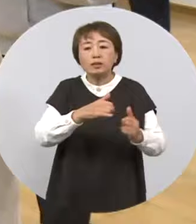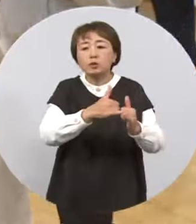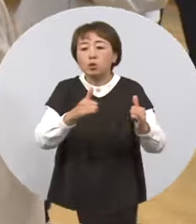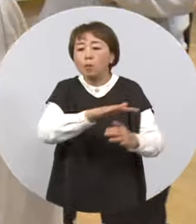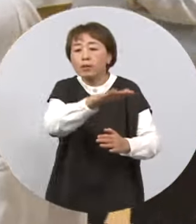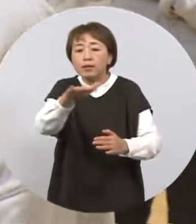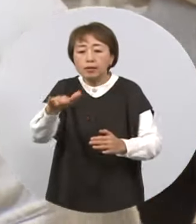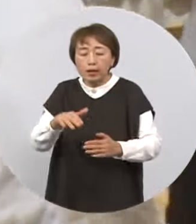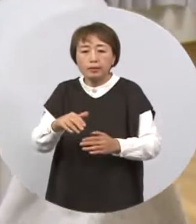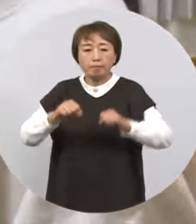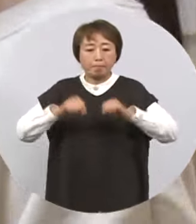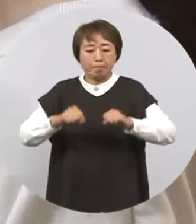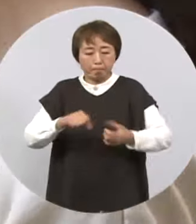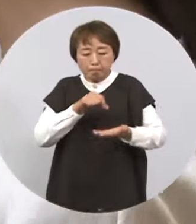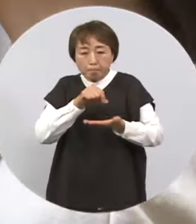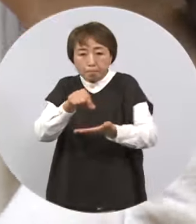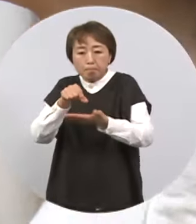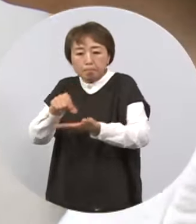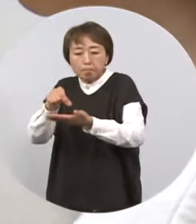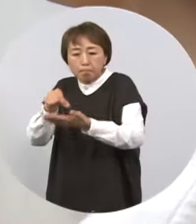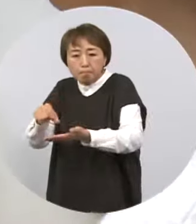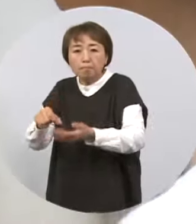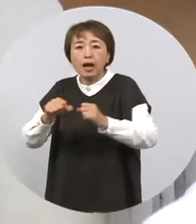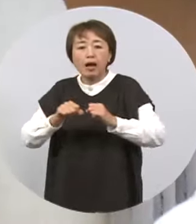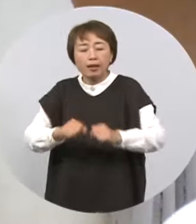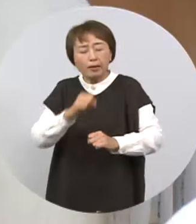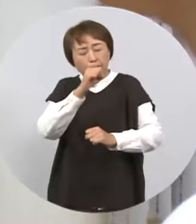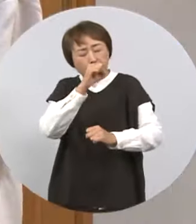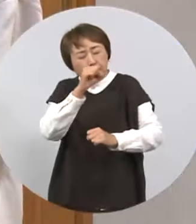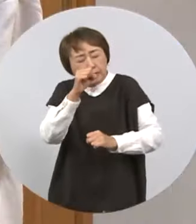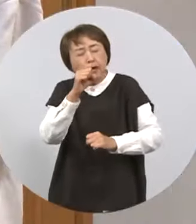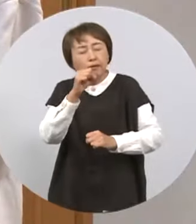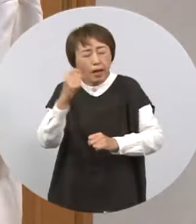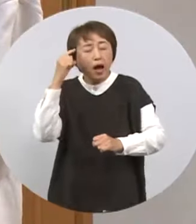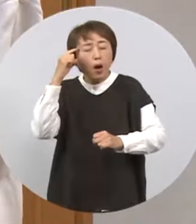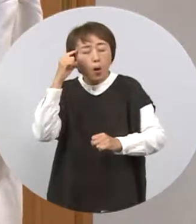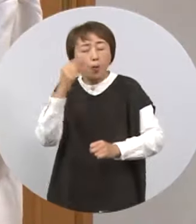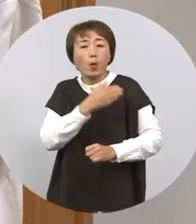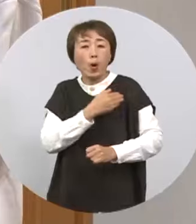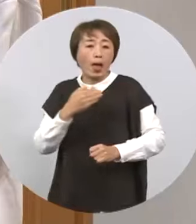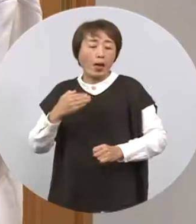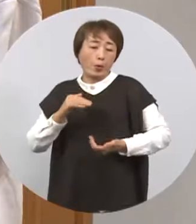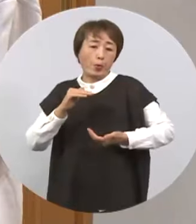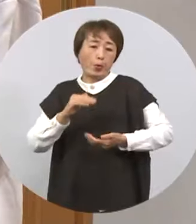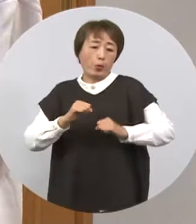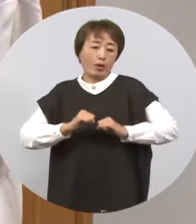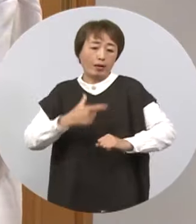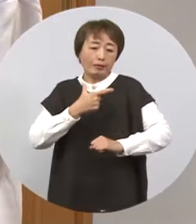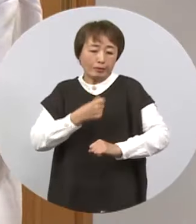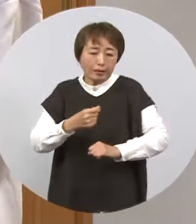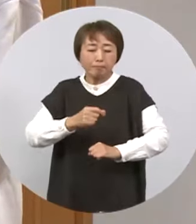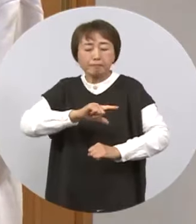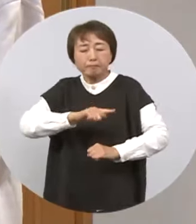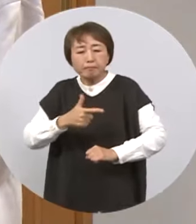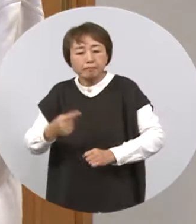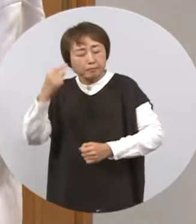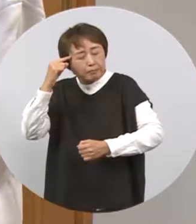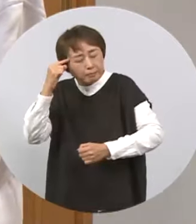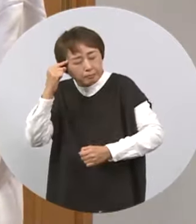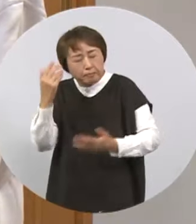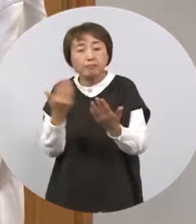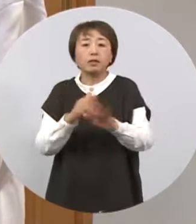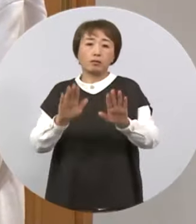けたりとか、あ、これやってよかったなって思えるものにしたいって思って、そういうのを深く考えるようになりました。